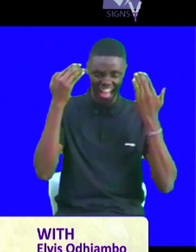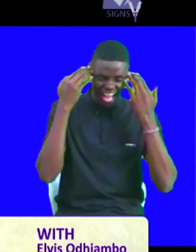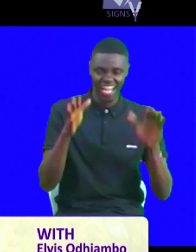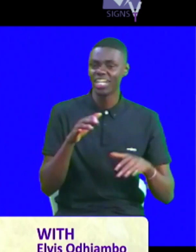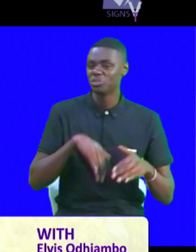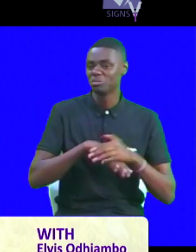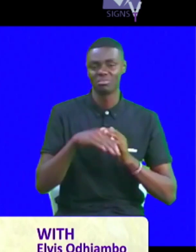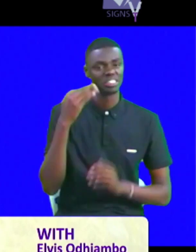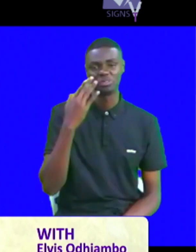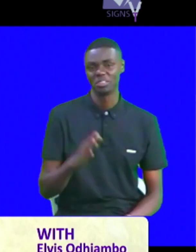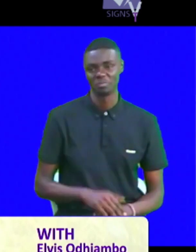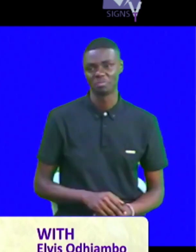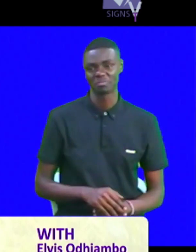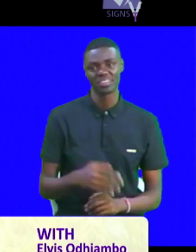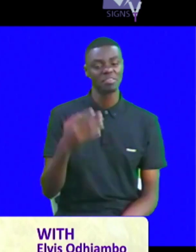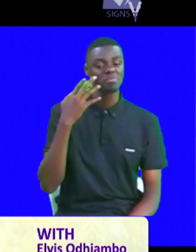Kimwangalia kwa.